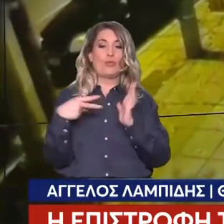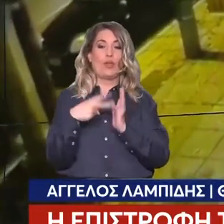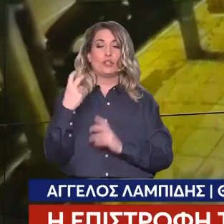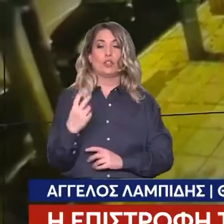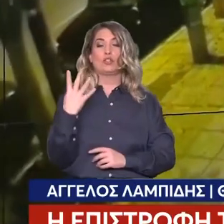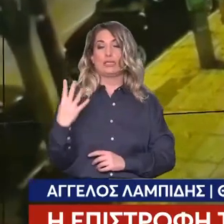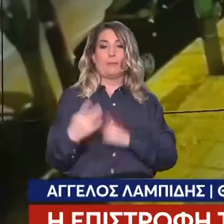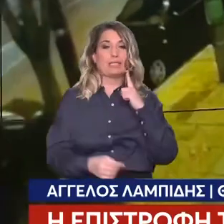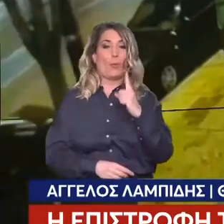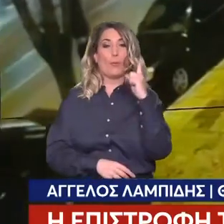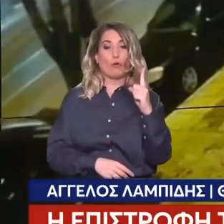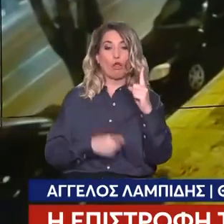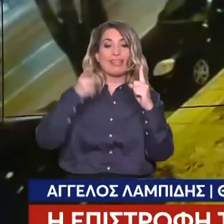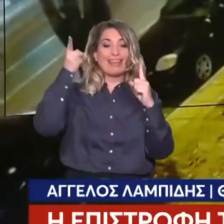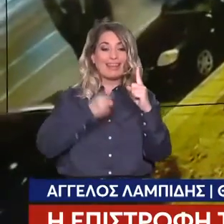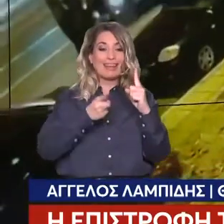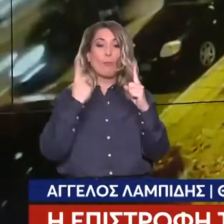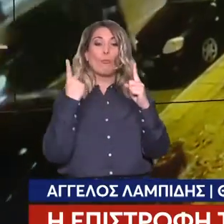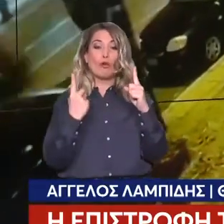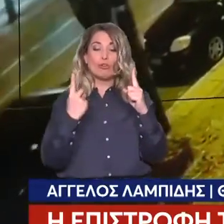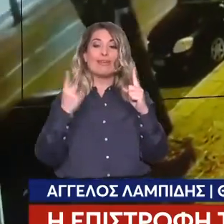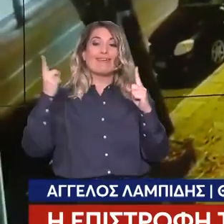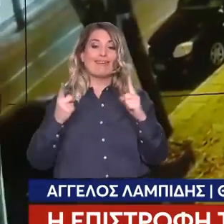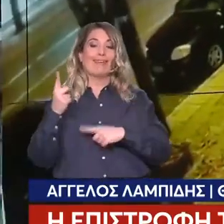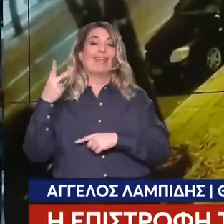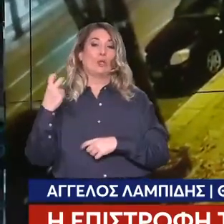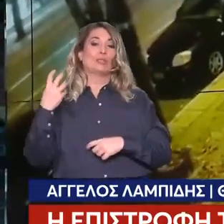του 2024. Αυτό που βλέπετε εδώ.